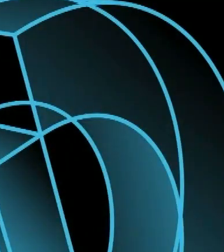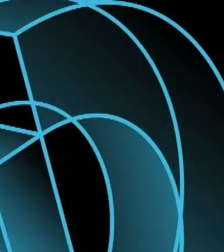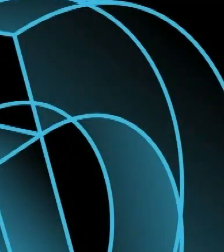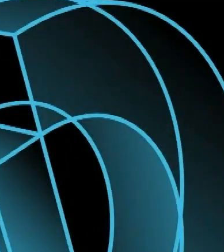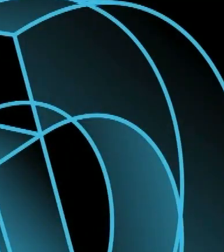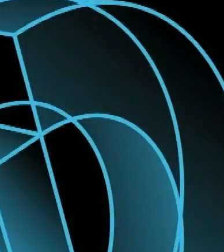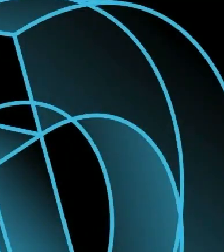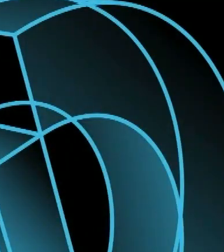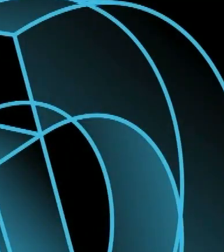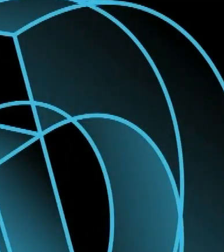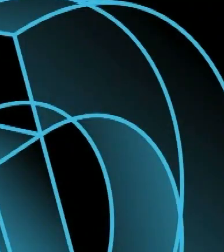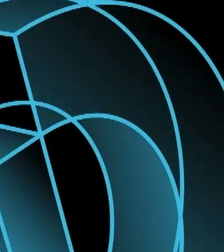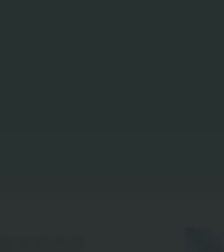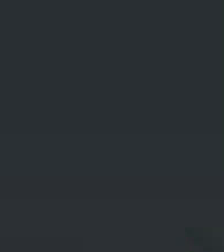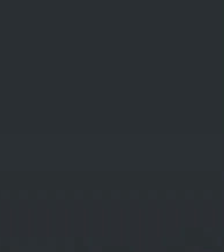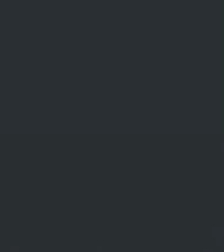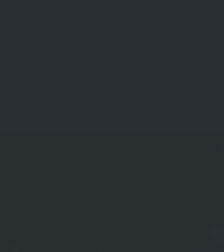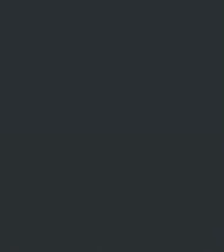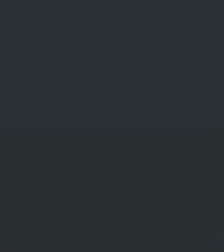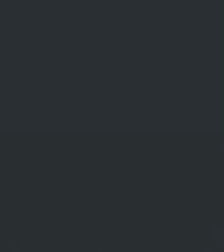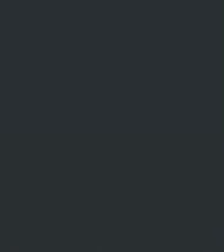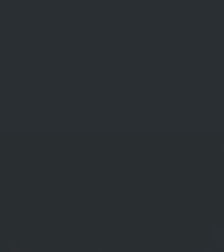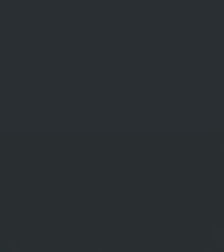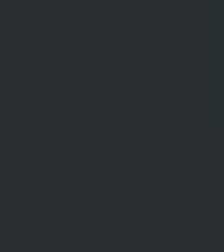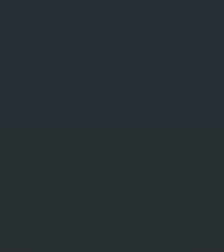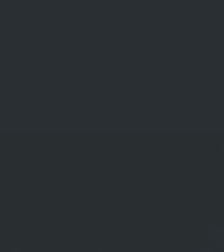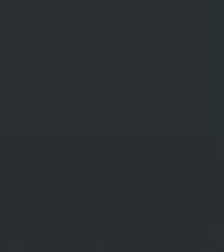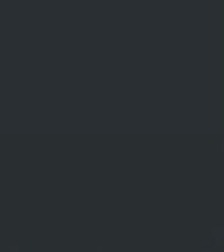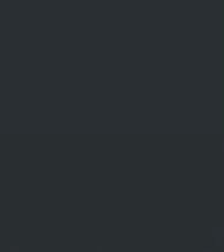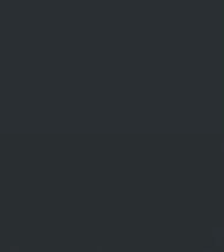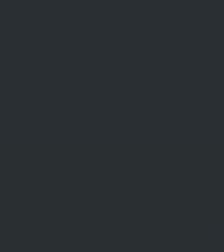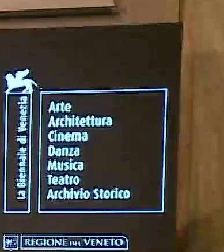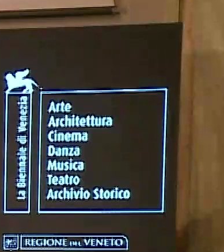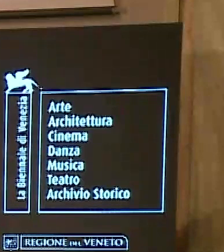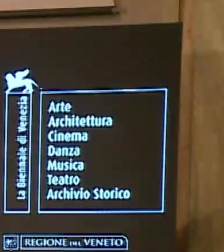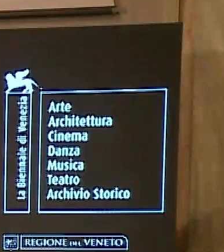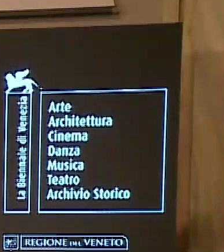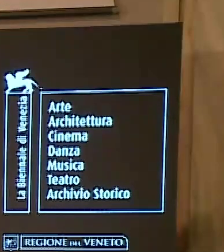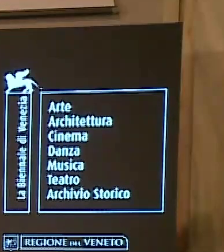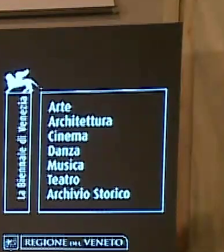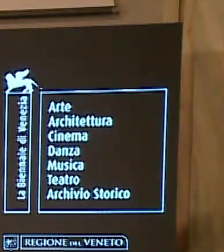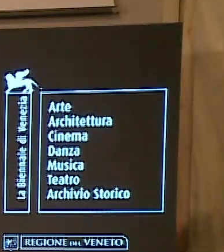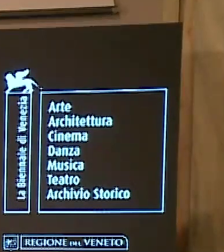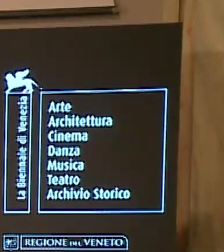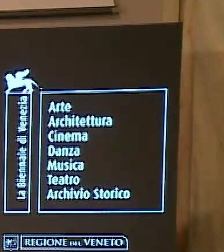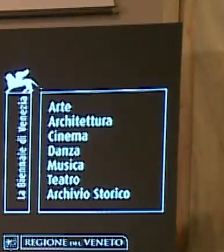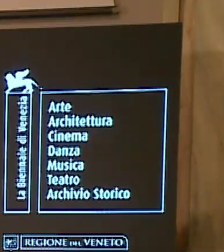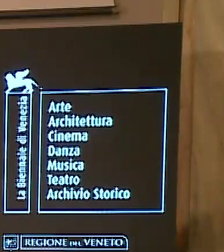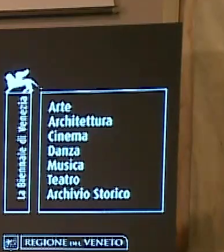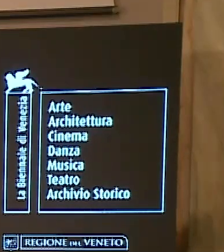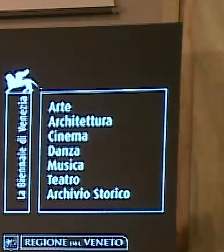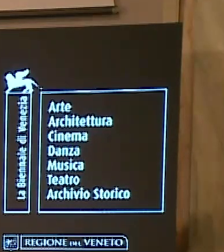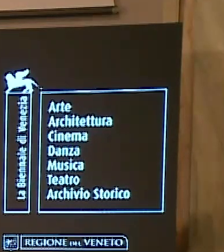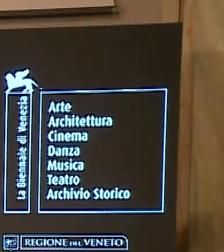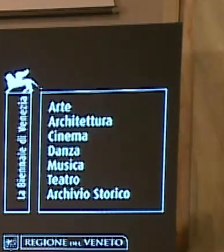Buongiorno a tutti, è davvero un piacere essere con voi, essere qui oggi in occasione